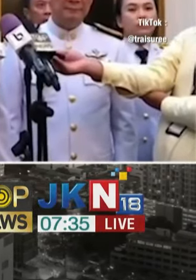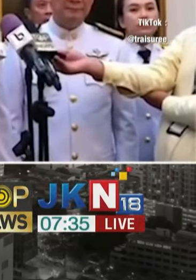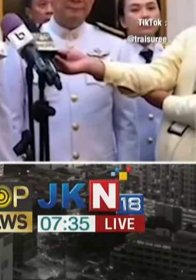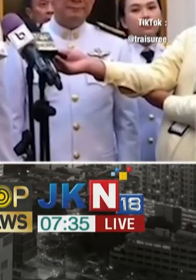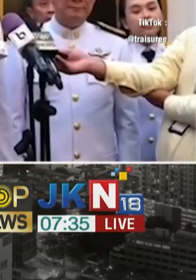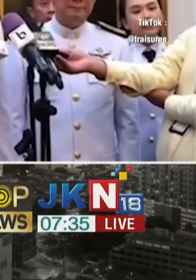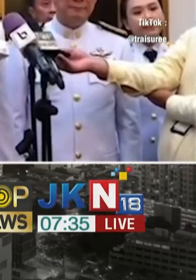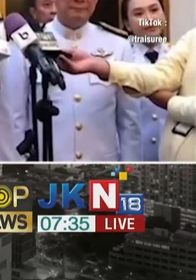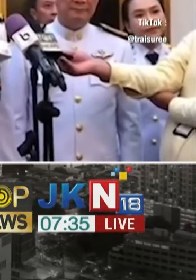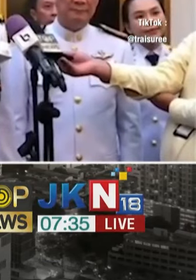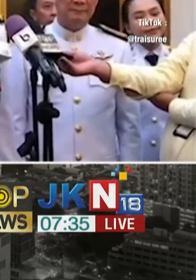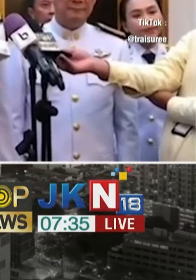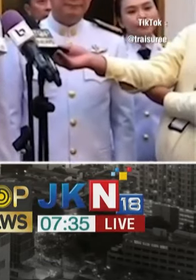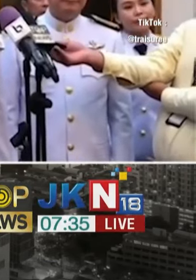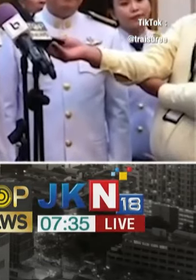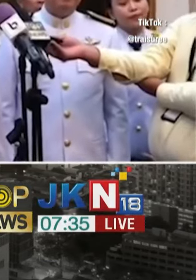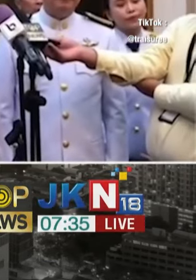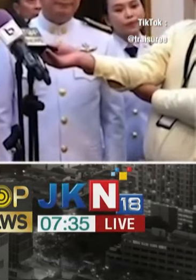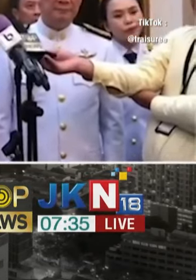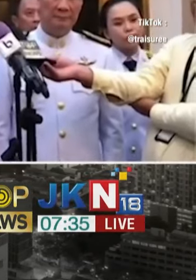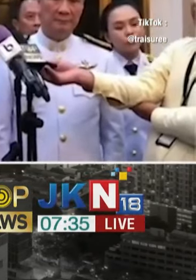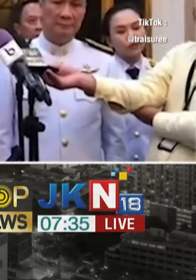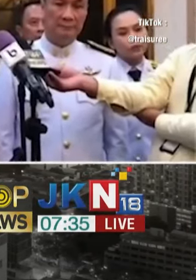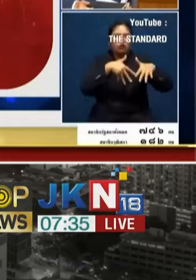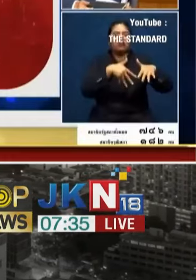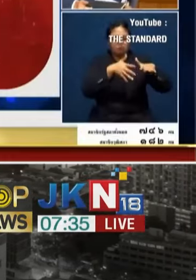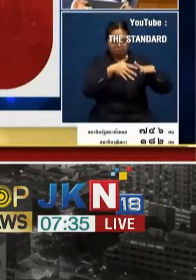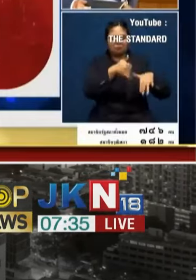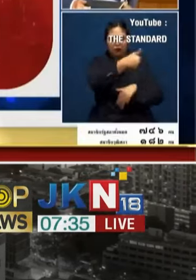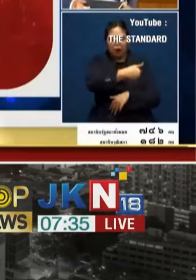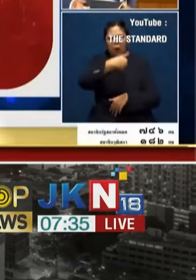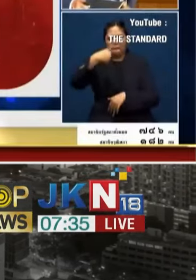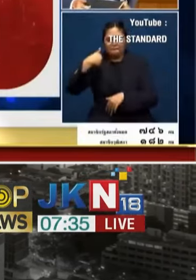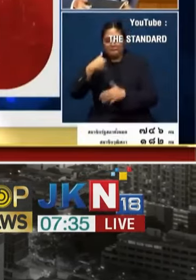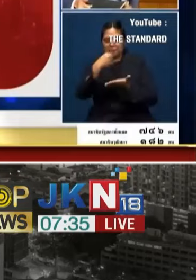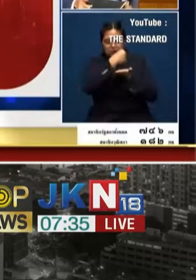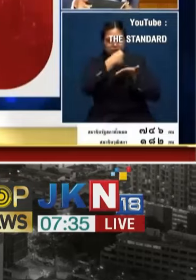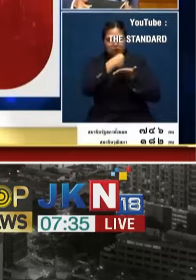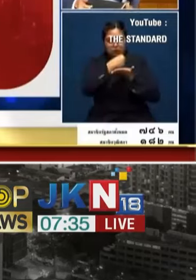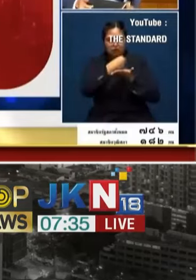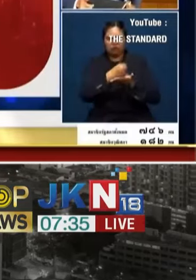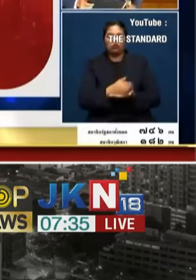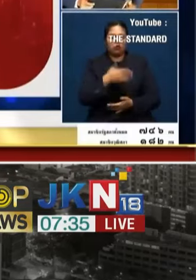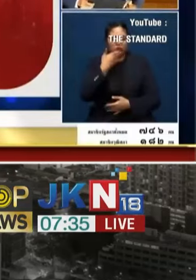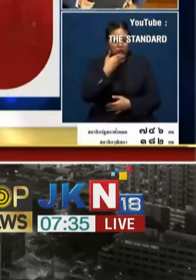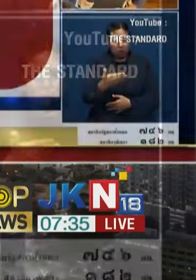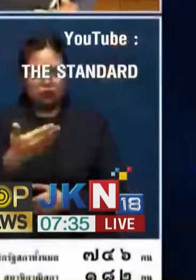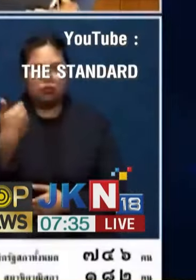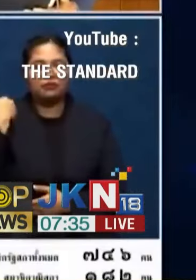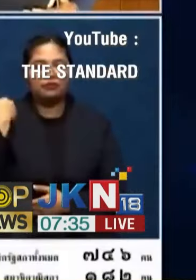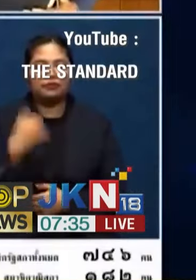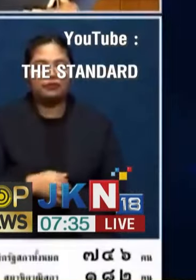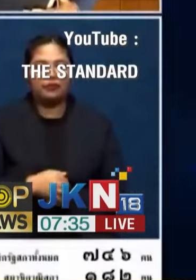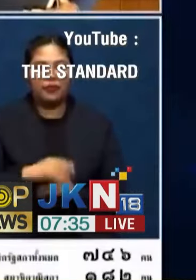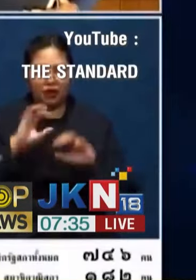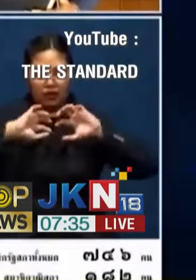ะเคยแถลงเอาไว้นะนี่ฮะอันนี้คือตอนที่นายกเศรษฐาเนี่ยแถลงนโยบายของรัฐบาลต่อที่ประชุมรัฐส